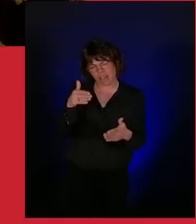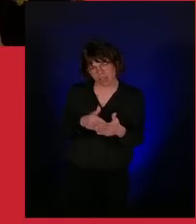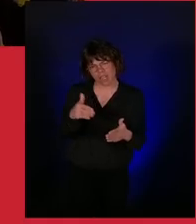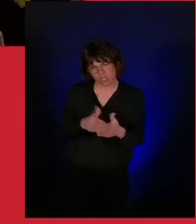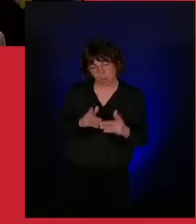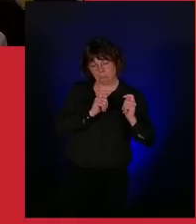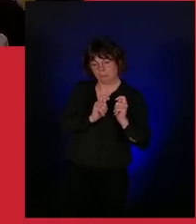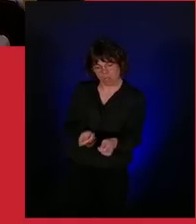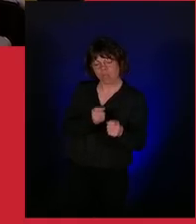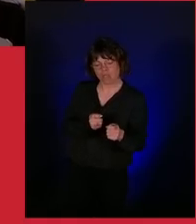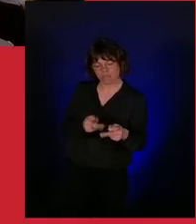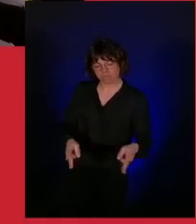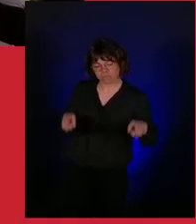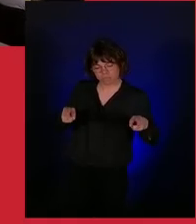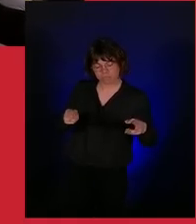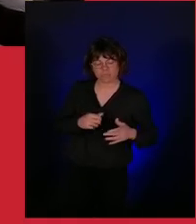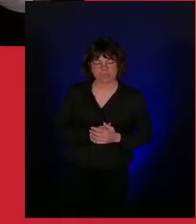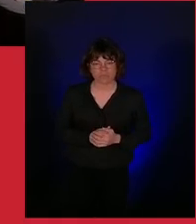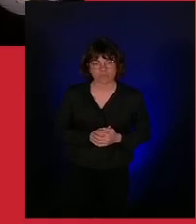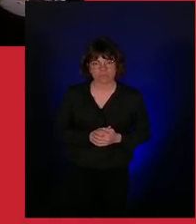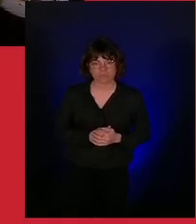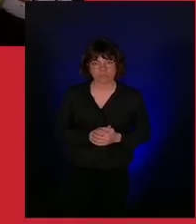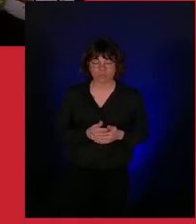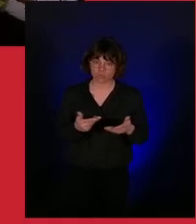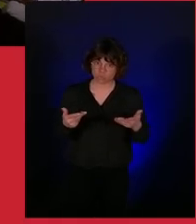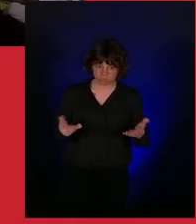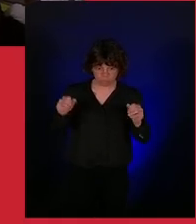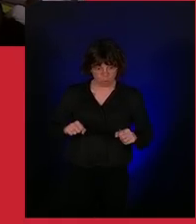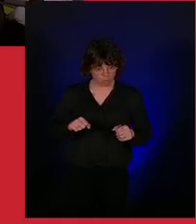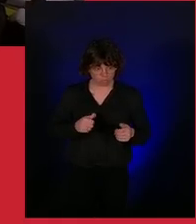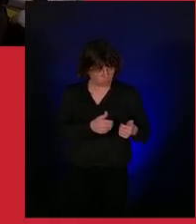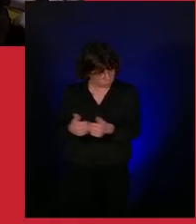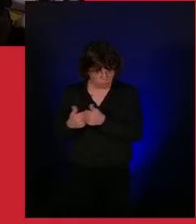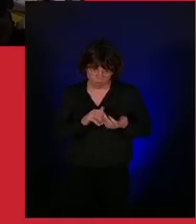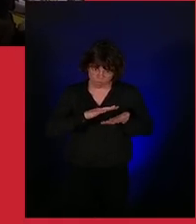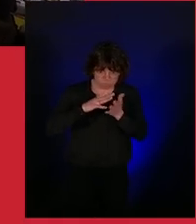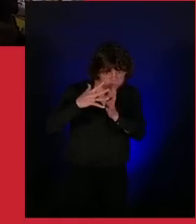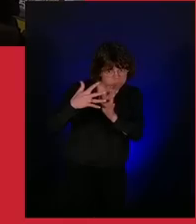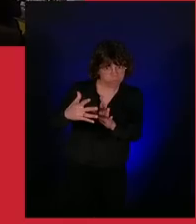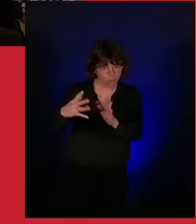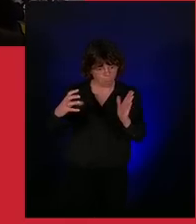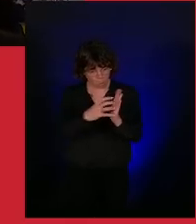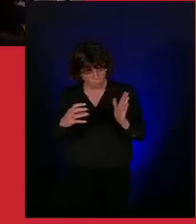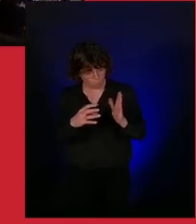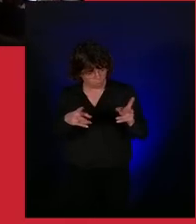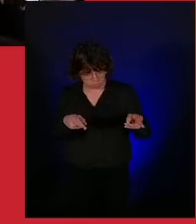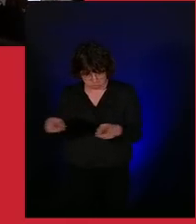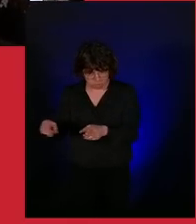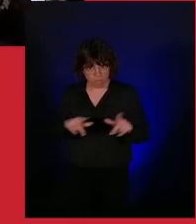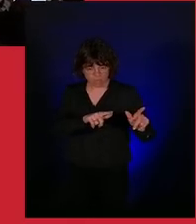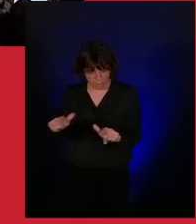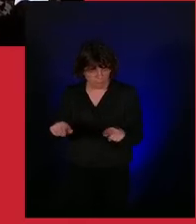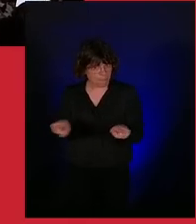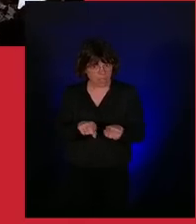son mandat. Nous pourrions ainsi faire évoluer collectivement les modules existants, comme pour